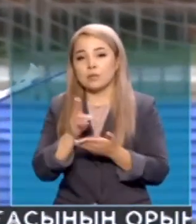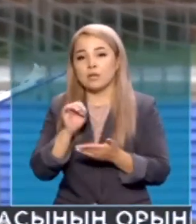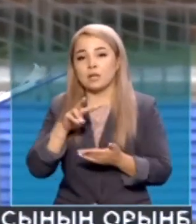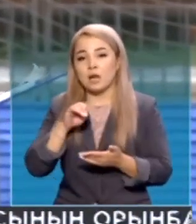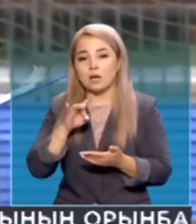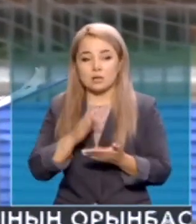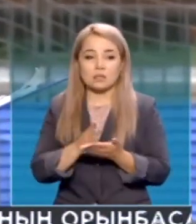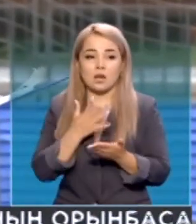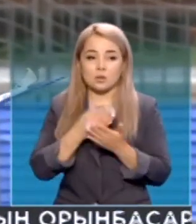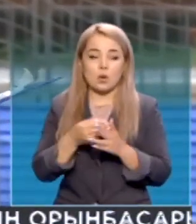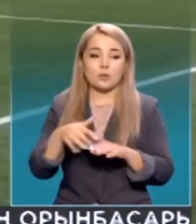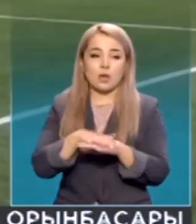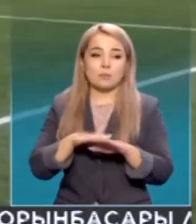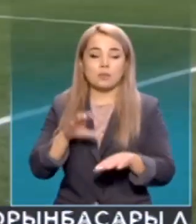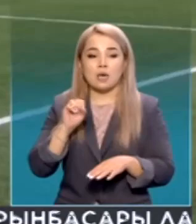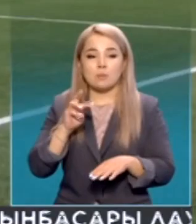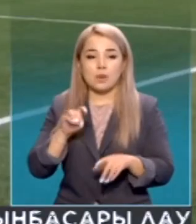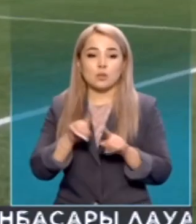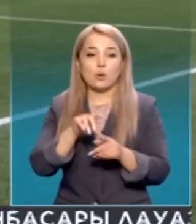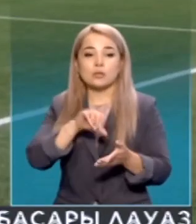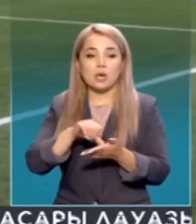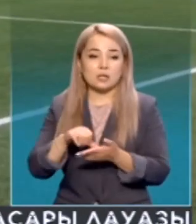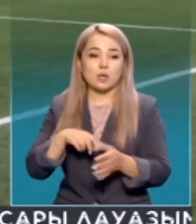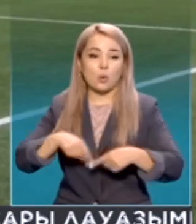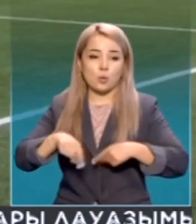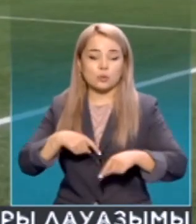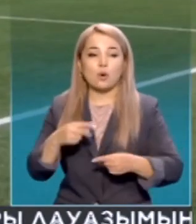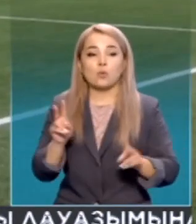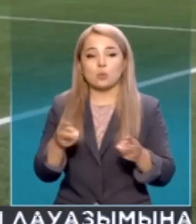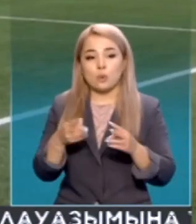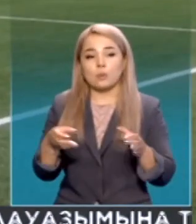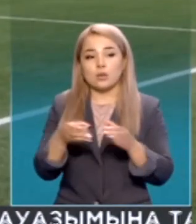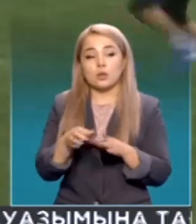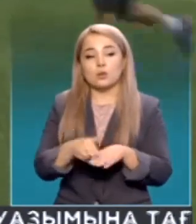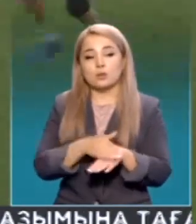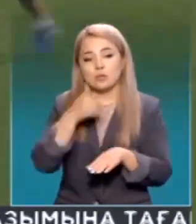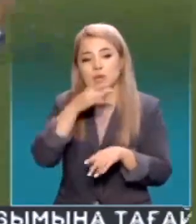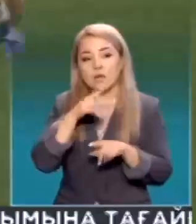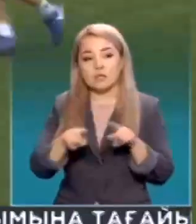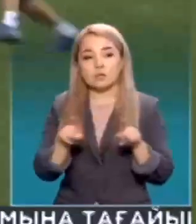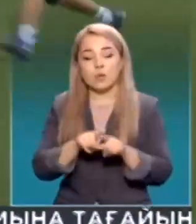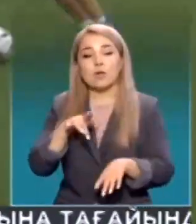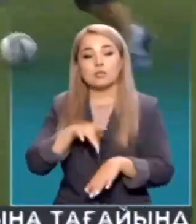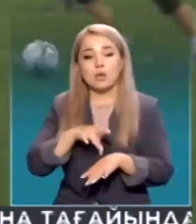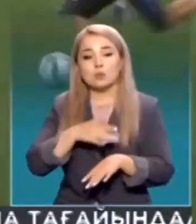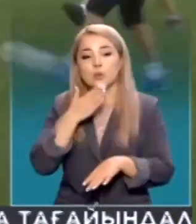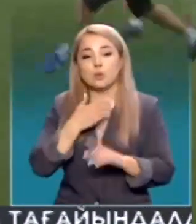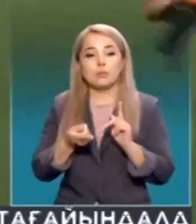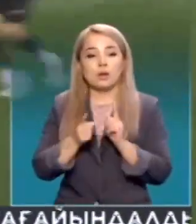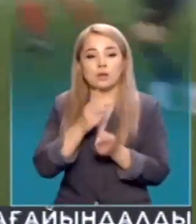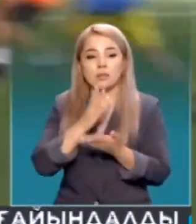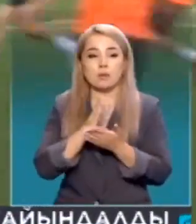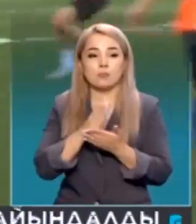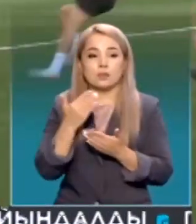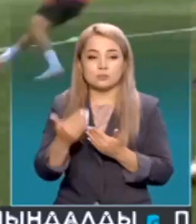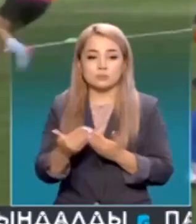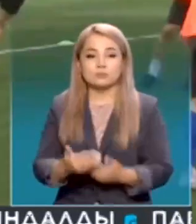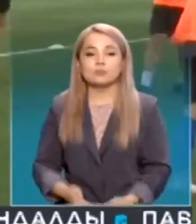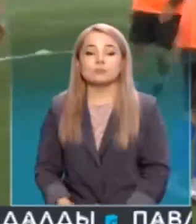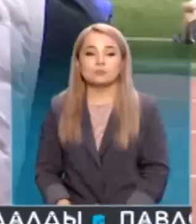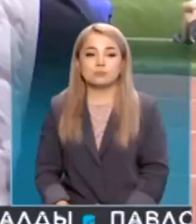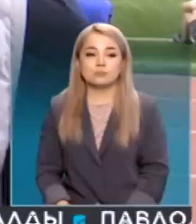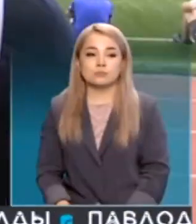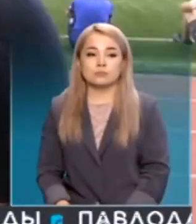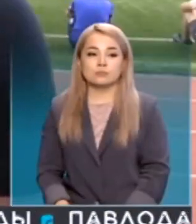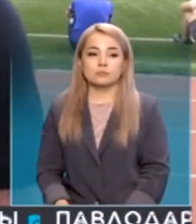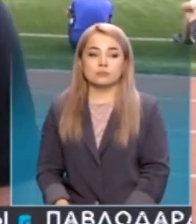хедлайнерлері Давид Лорян мен Самат Сымақов, екеуі де Ертіс футбол клубында ұзақ жыл өнер көрсетіп, жанкүйер сүйіктісіне айналған. Именно с аулов,